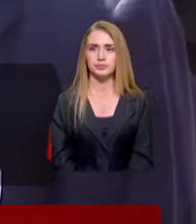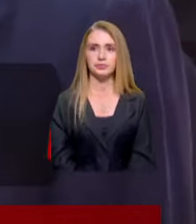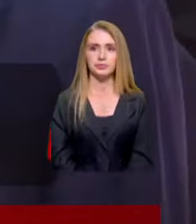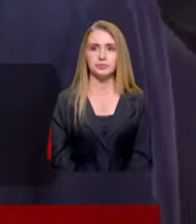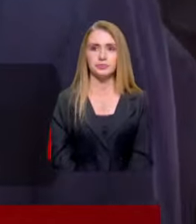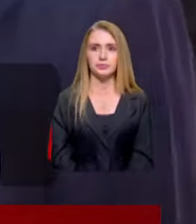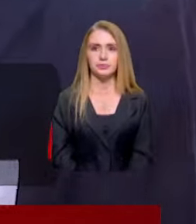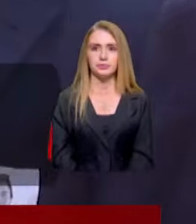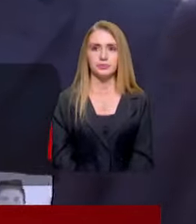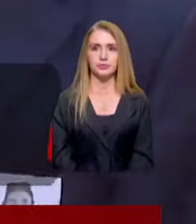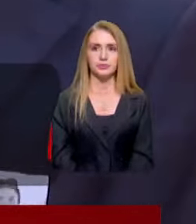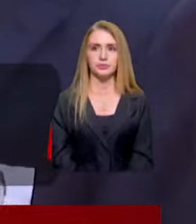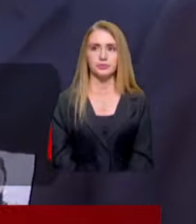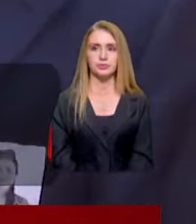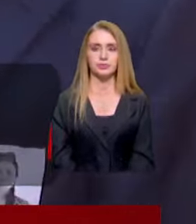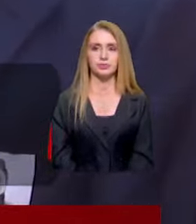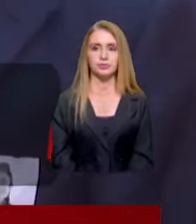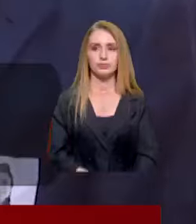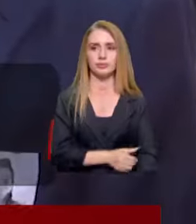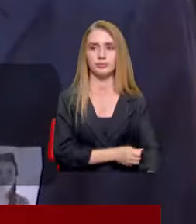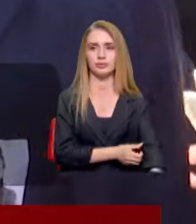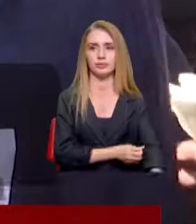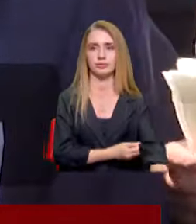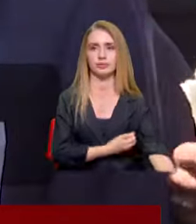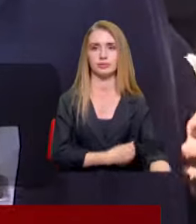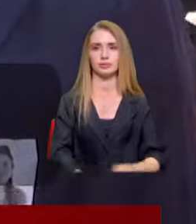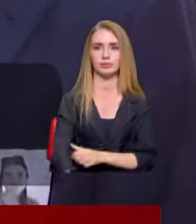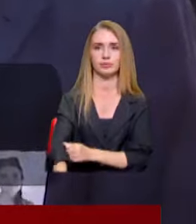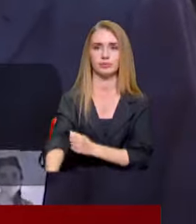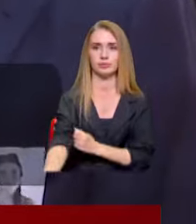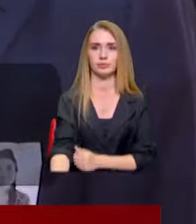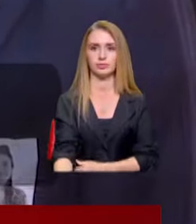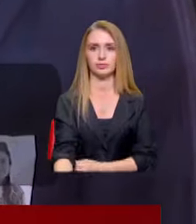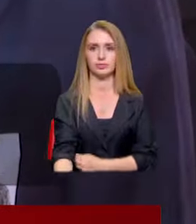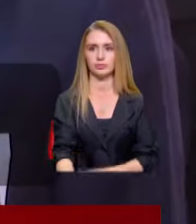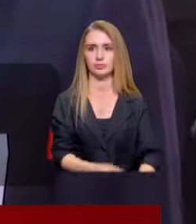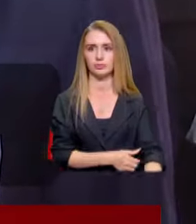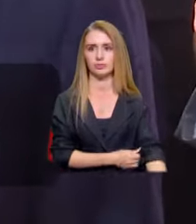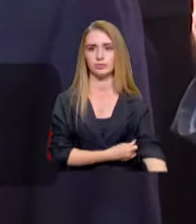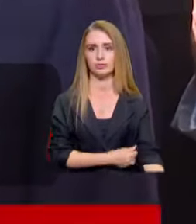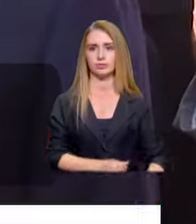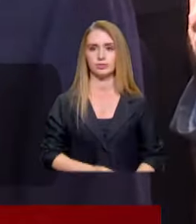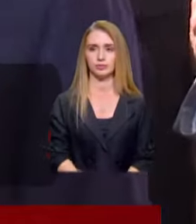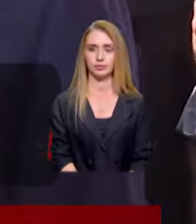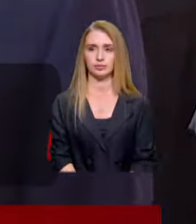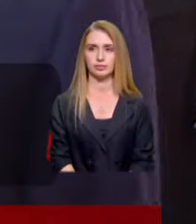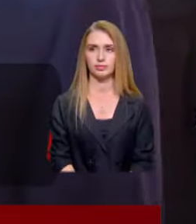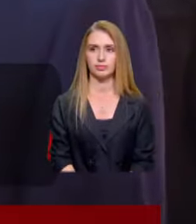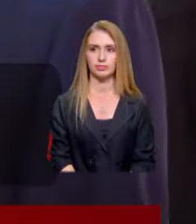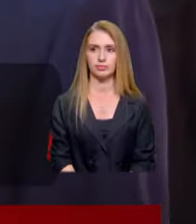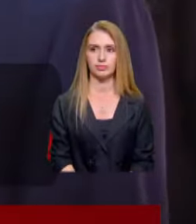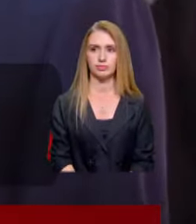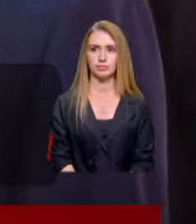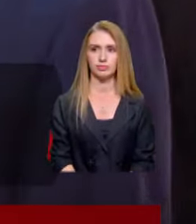kıymeti olur Takdir her zaman sizin ama yani Hem Tarafsızım deyip Hem böyle işlerin içine girmek din